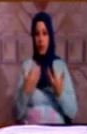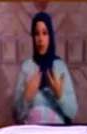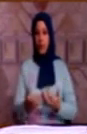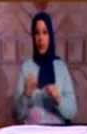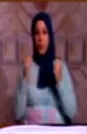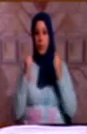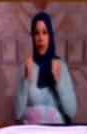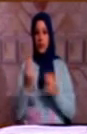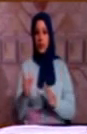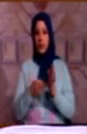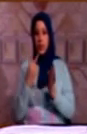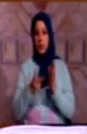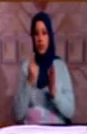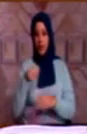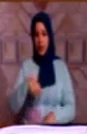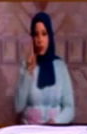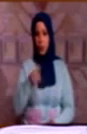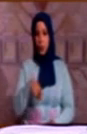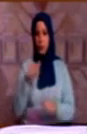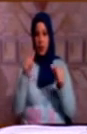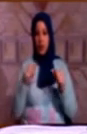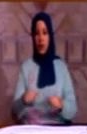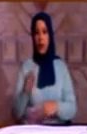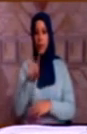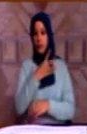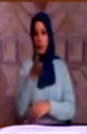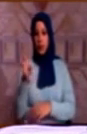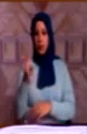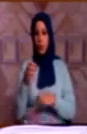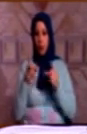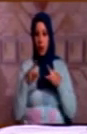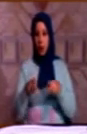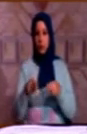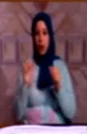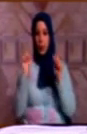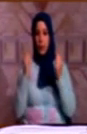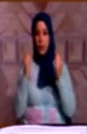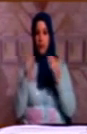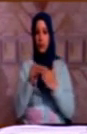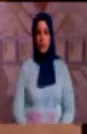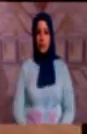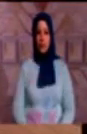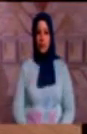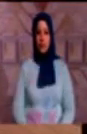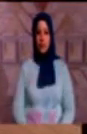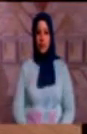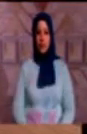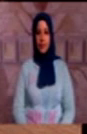لساعتين في اليوم الواحد وسيتم الاعلان عن جدول مواعيد انقطاع الكهرباء بدايه من الاثنين